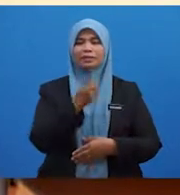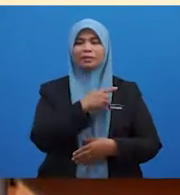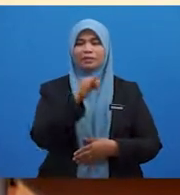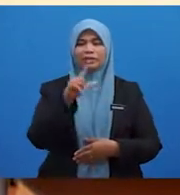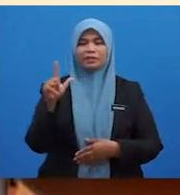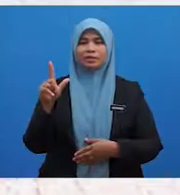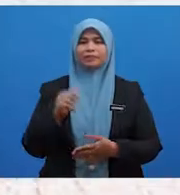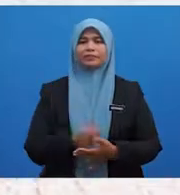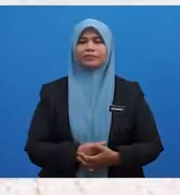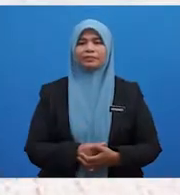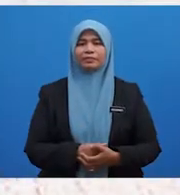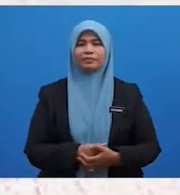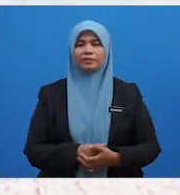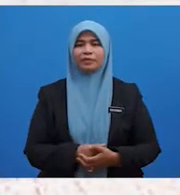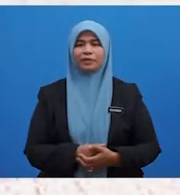ialah,